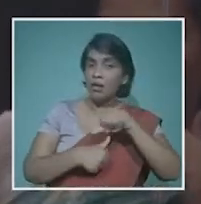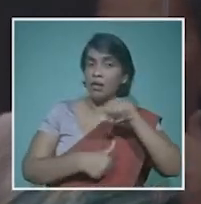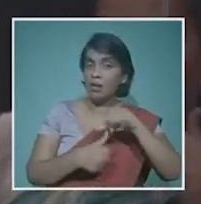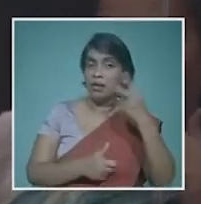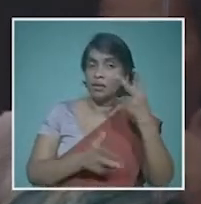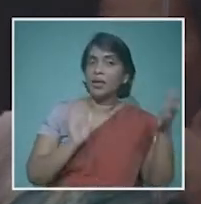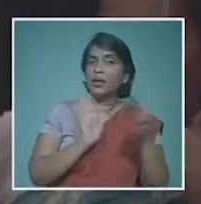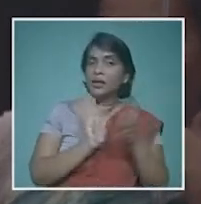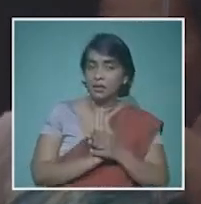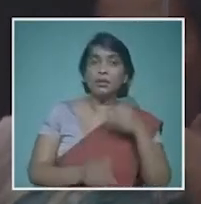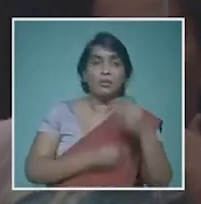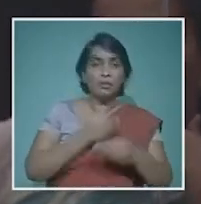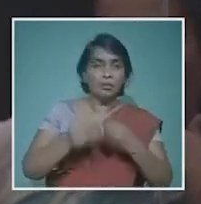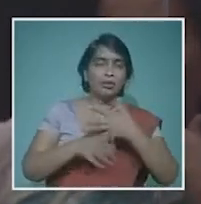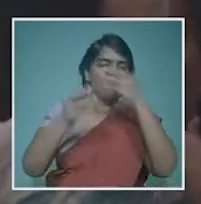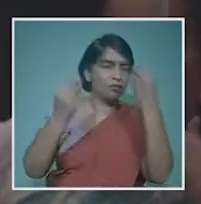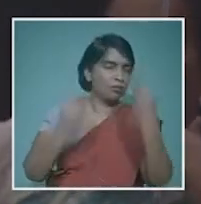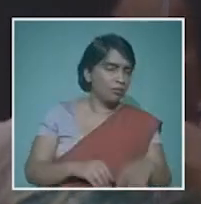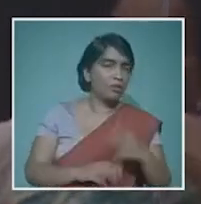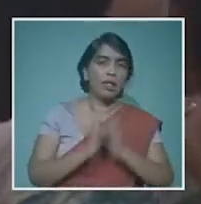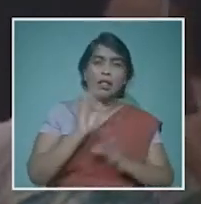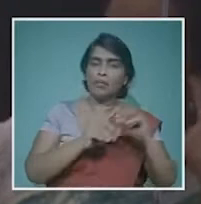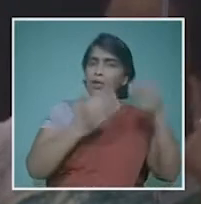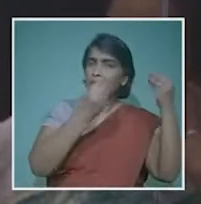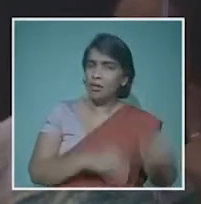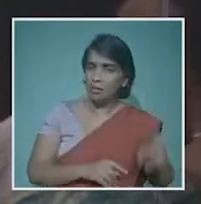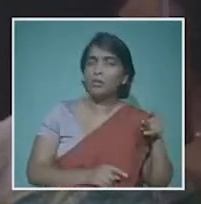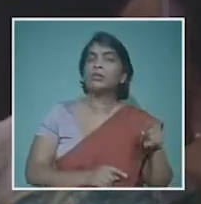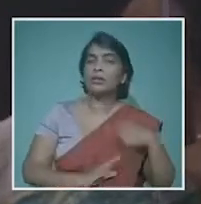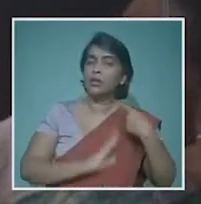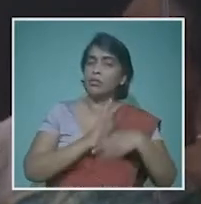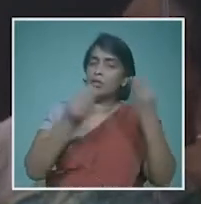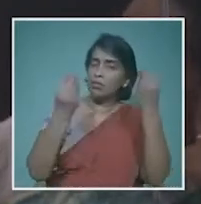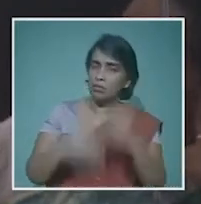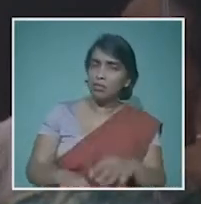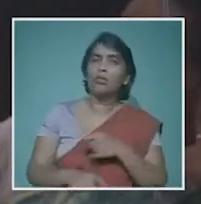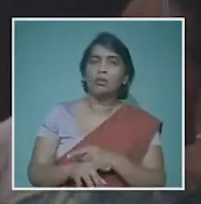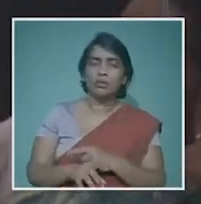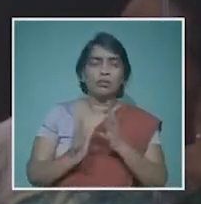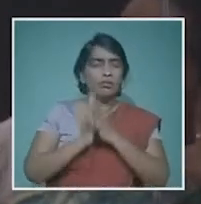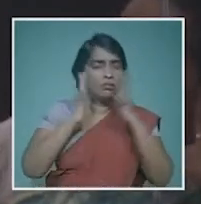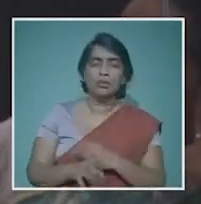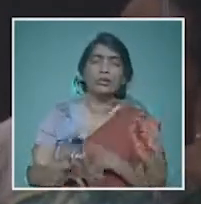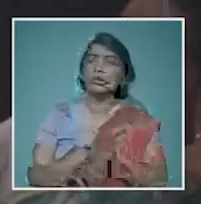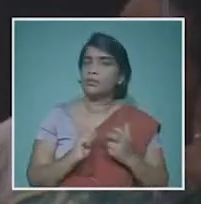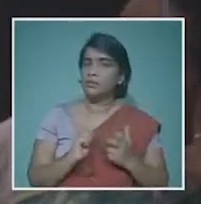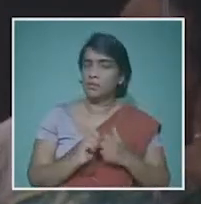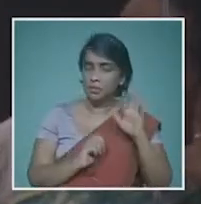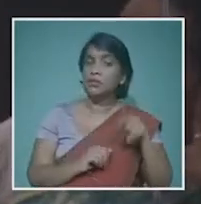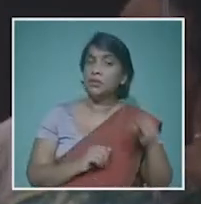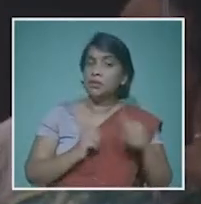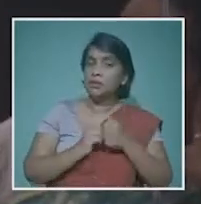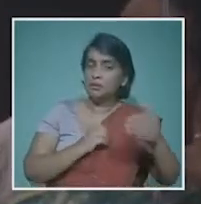වෙලා ව්‍යාපාරිකයොත් බිම දාලා මන්ත්‍රීවරුත් බිම දාලා රටත් බිම දාලා මහා විනාශයක් කළා. මේ